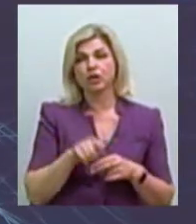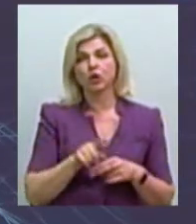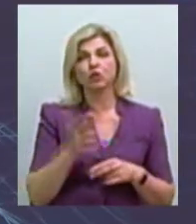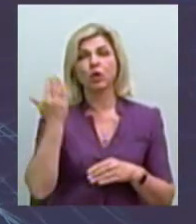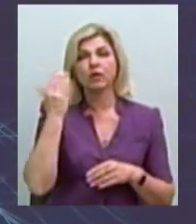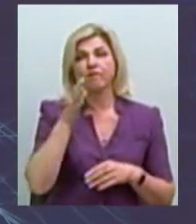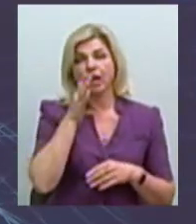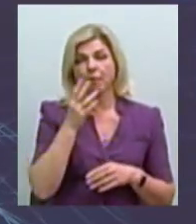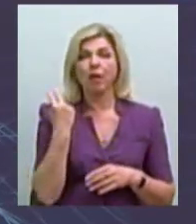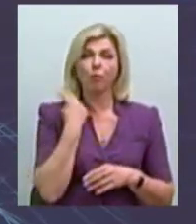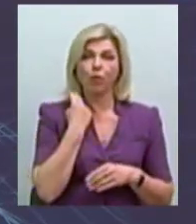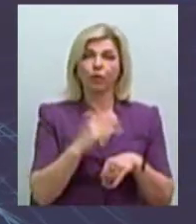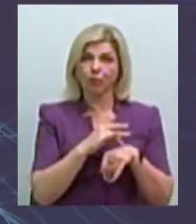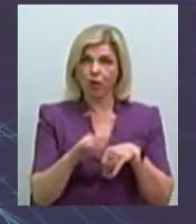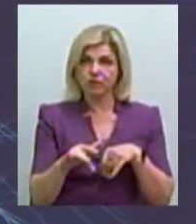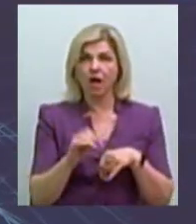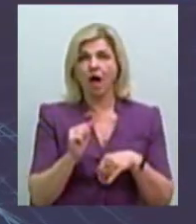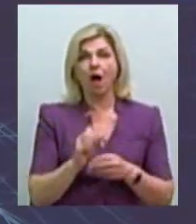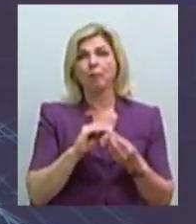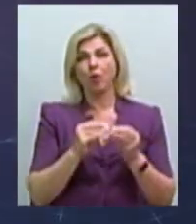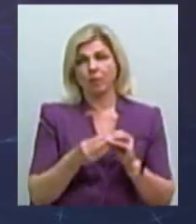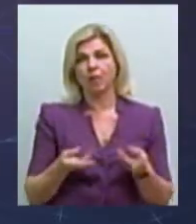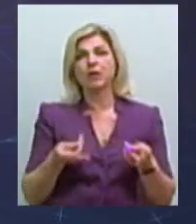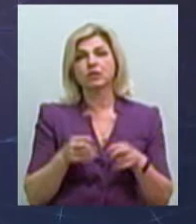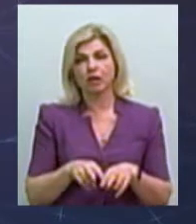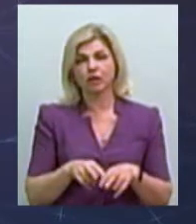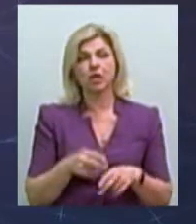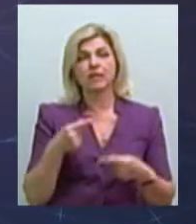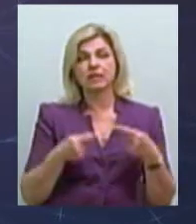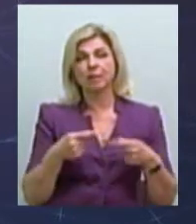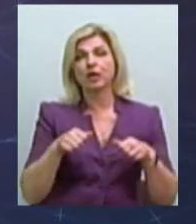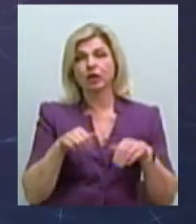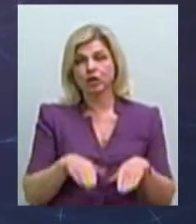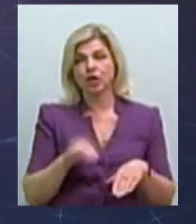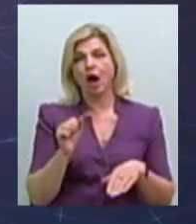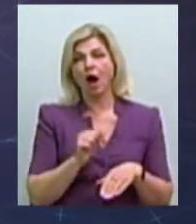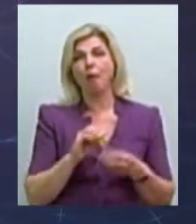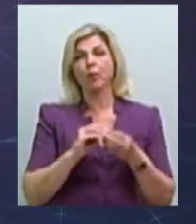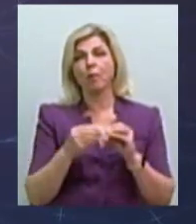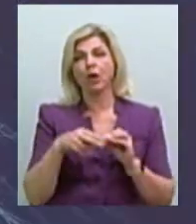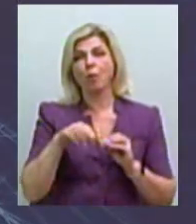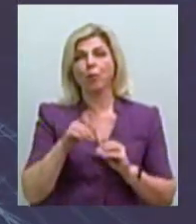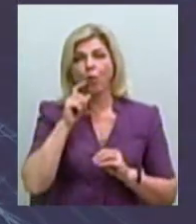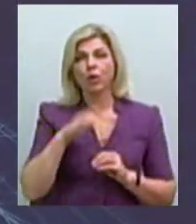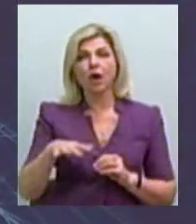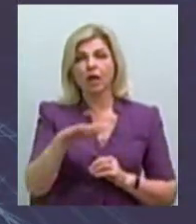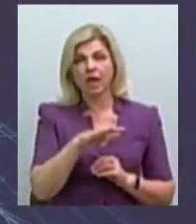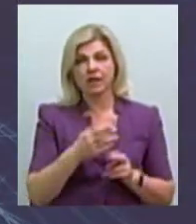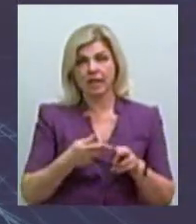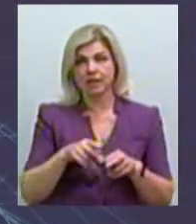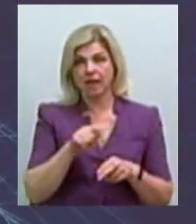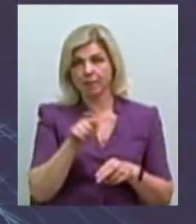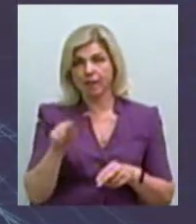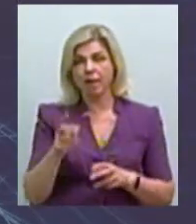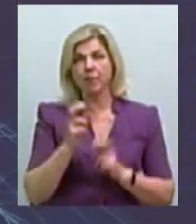заборгованість погасили, ну, а проблема залишилась. Спір ми вирішили, але проблема по Україні саме з цими підприємствами залишається. Я не